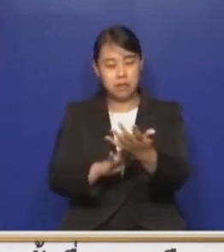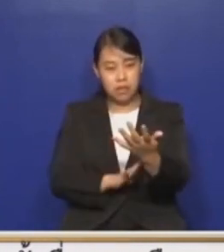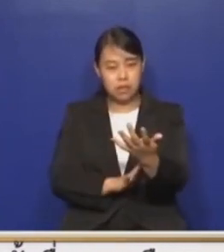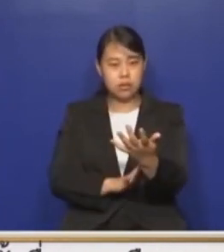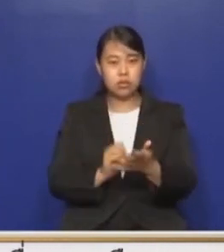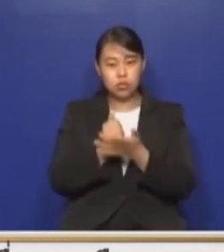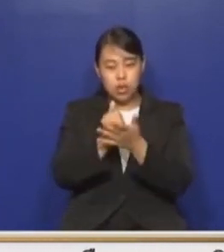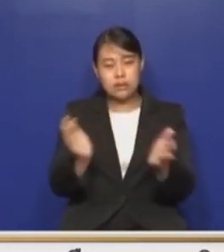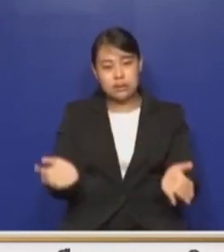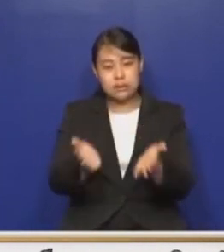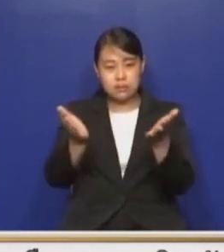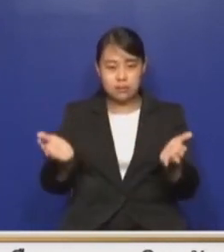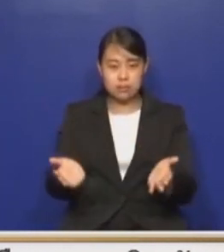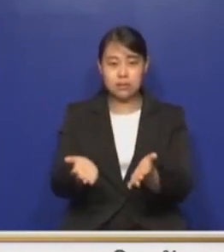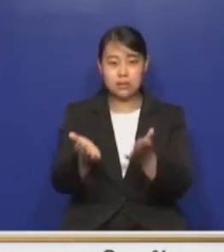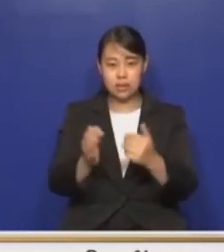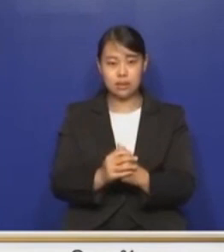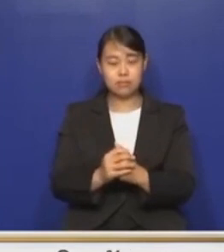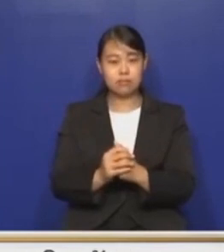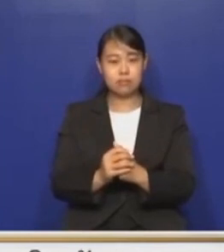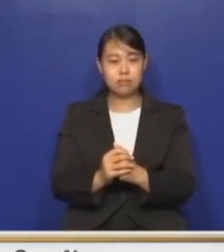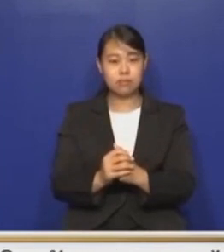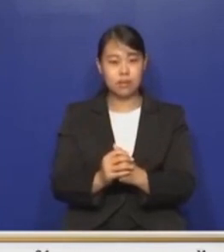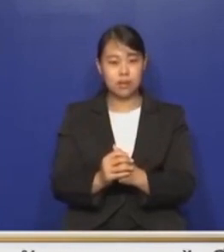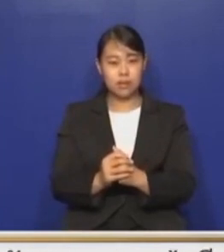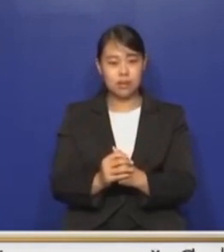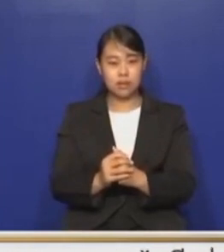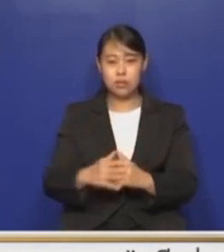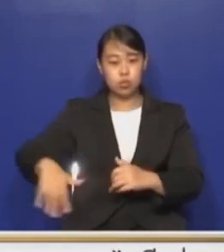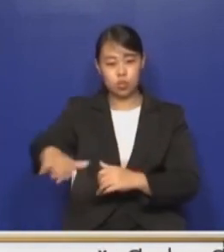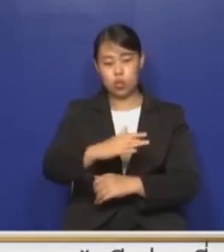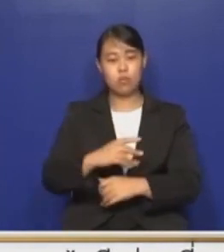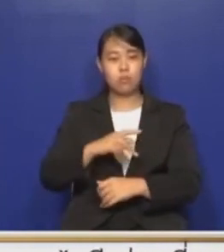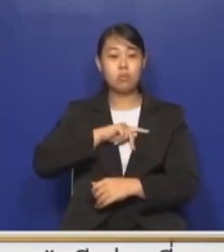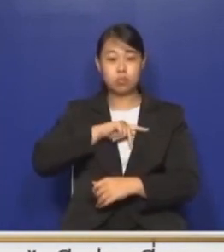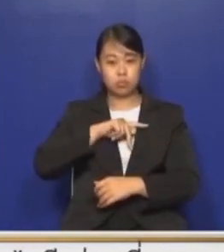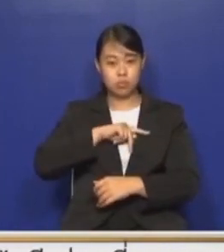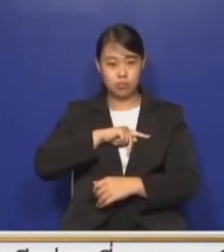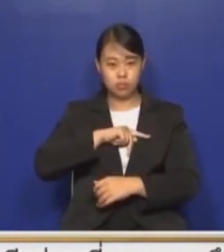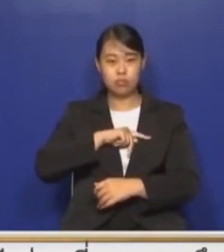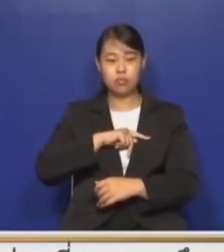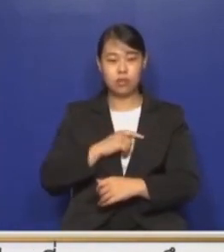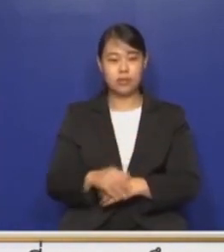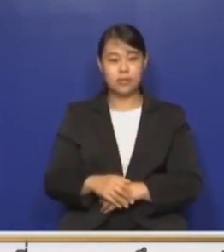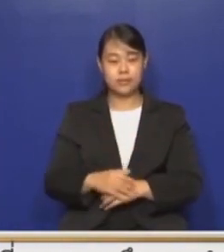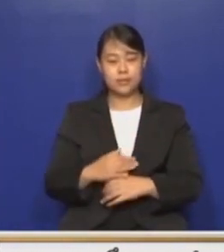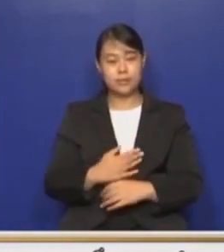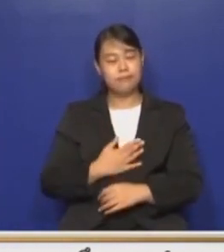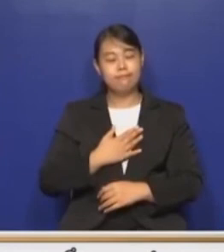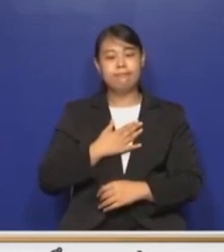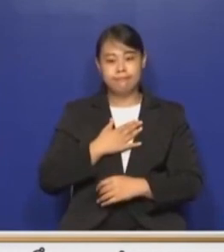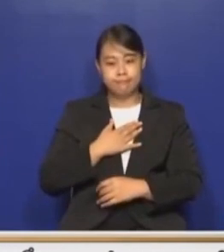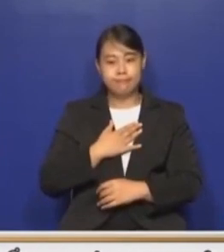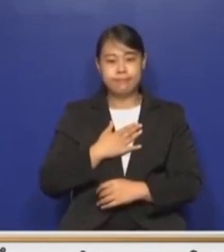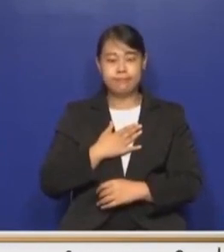ทำหนปำรุงให้สมกับที่พวกเราเป็นพุทธมามักกะอัี้ผมช่นชมกาช่ชมทจิิง นะครัด้วย ด้จ่ายจิ